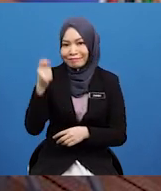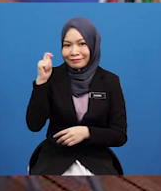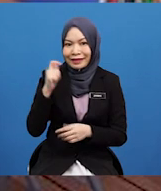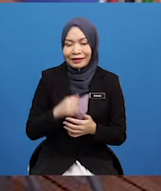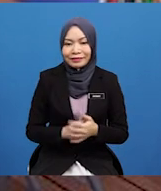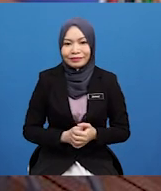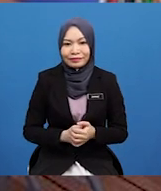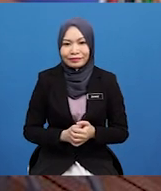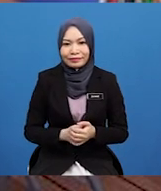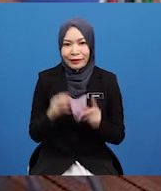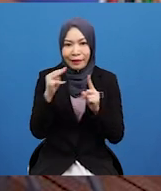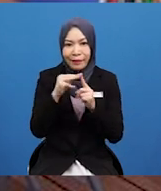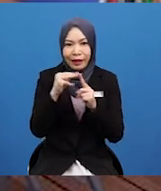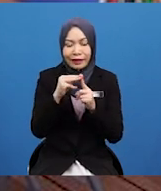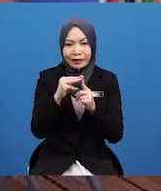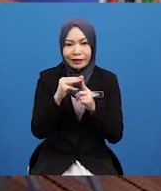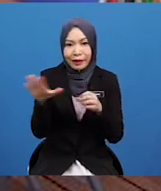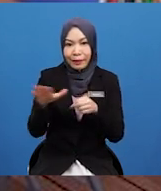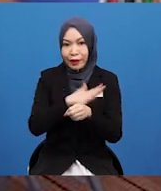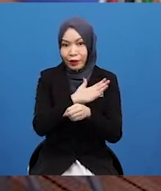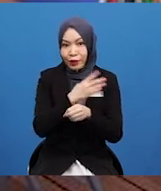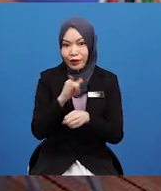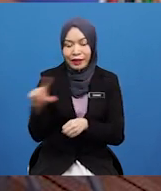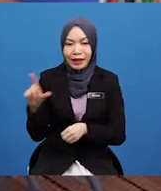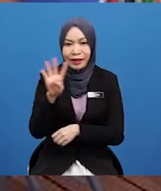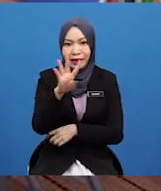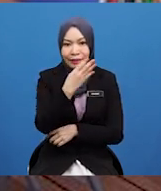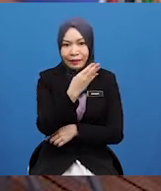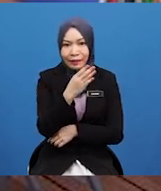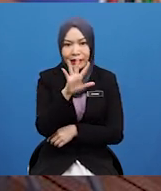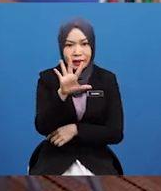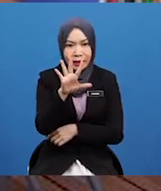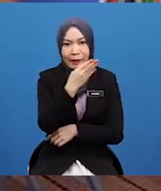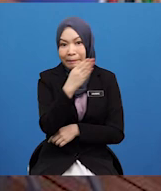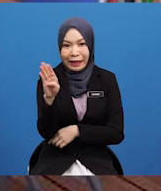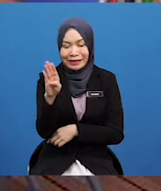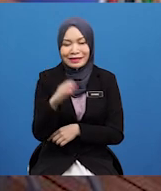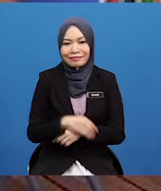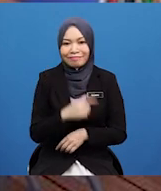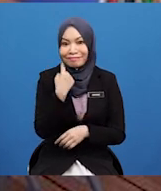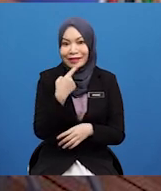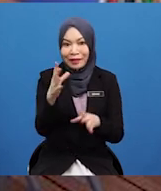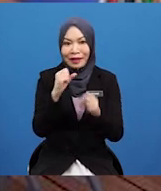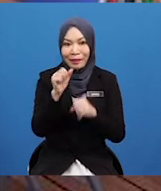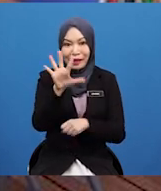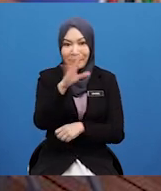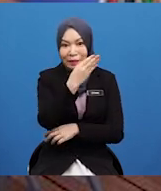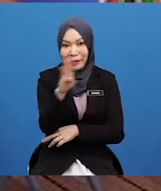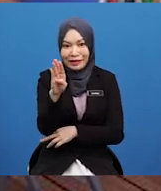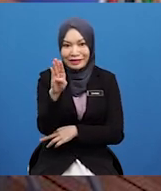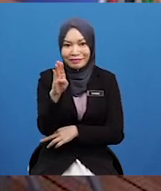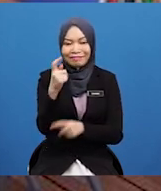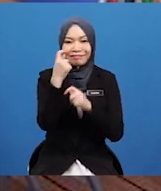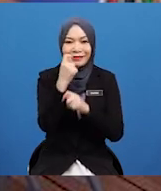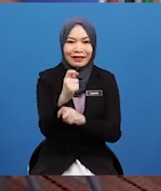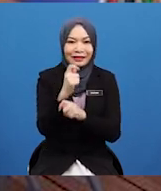dengan tepat. Markah penuh ialah 15. Ada sesiapa yang dapat markah penuh 15? Tahniah